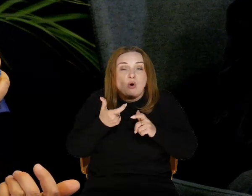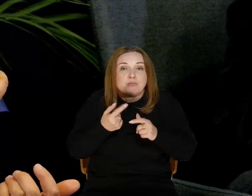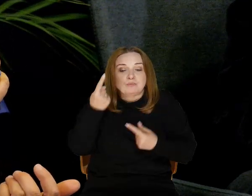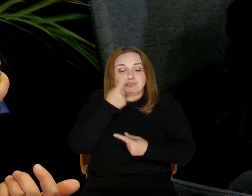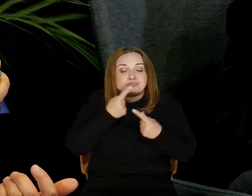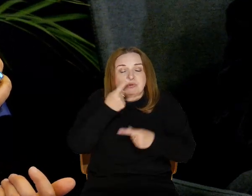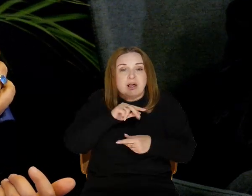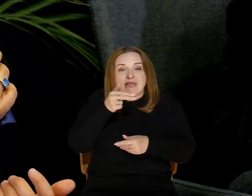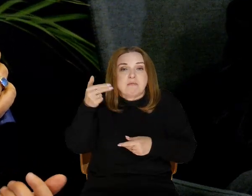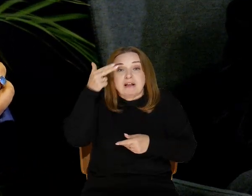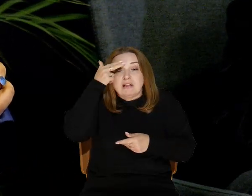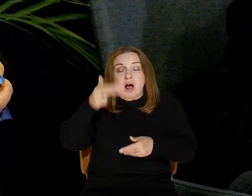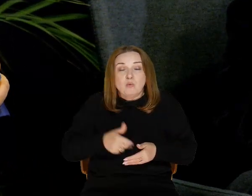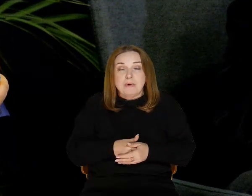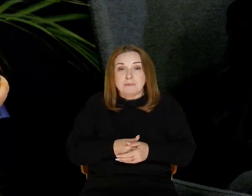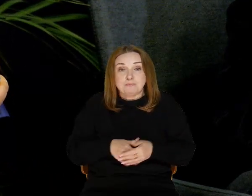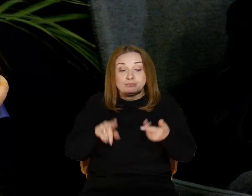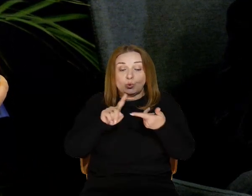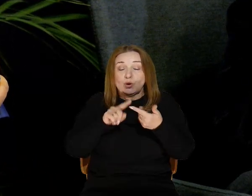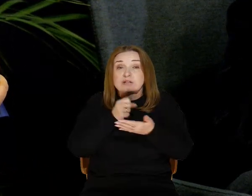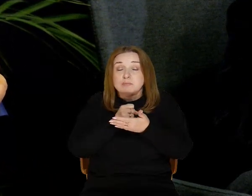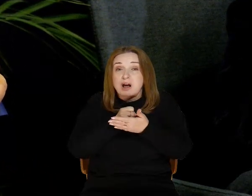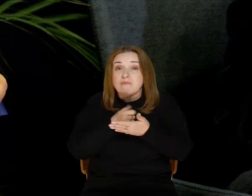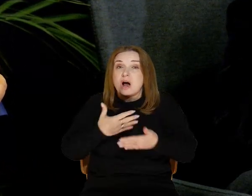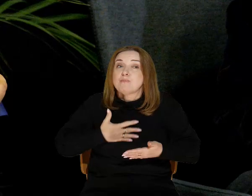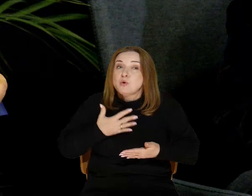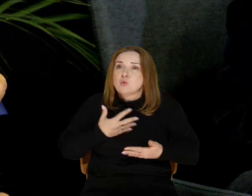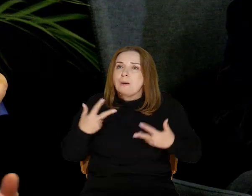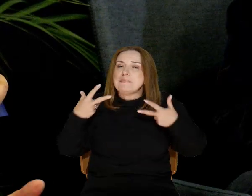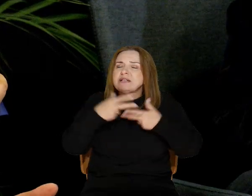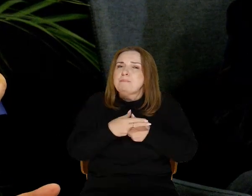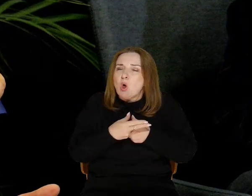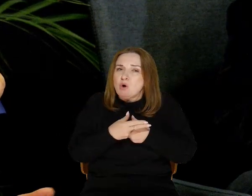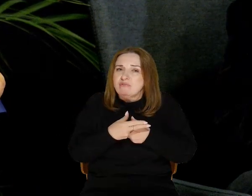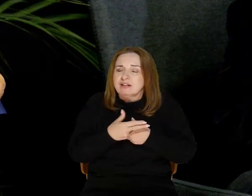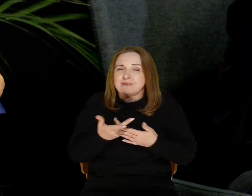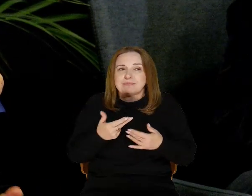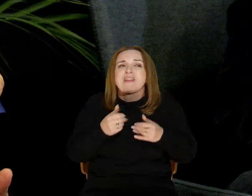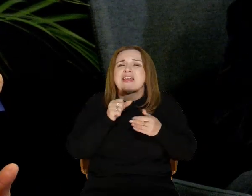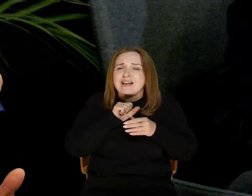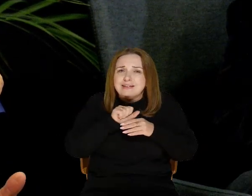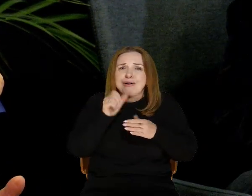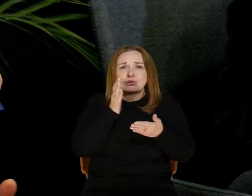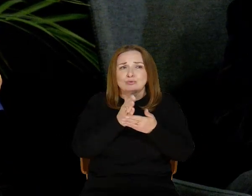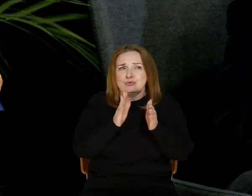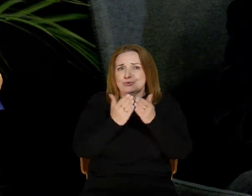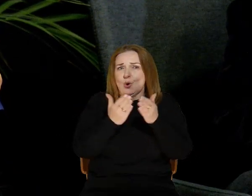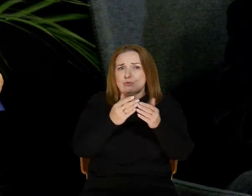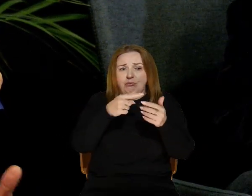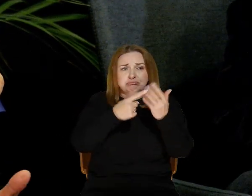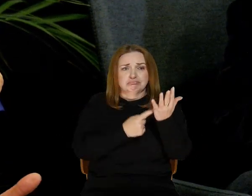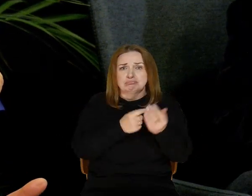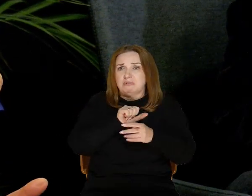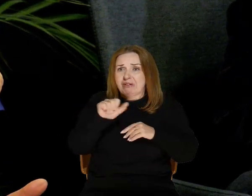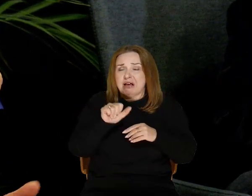Teraz tak, druga rzecz, która mnie blokowała, to jest to, że jest mnóstwo książek poświęconych Holokaustowi,